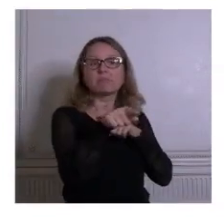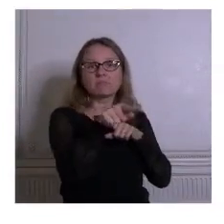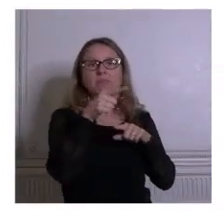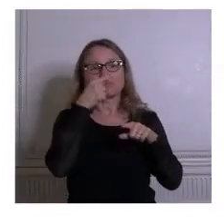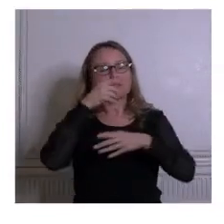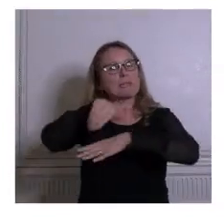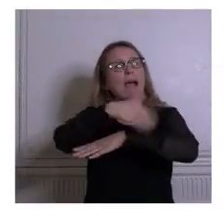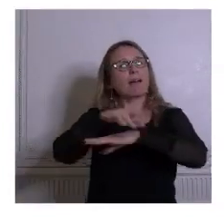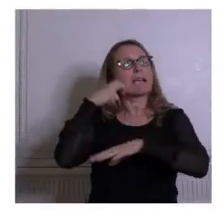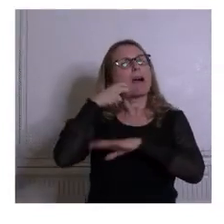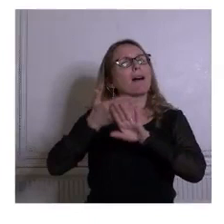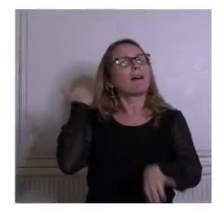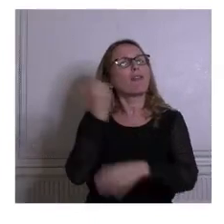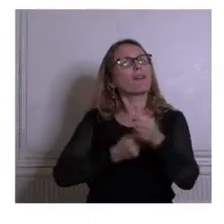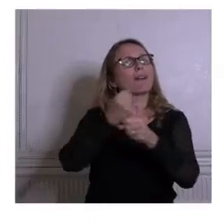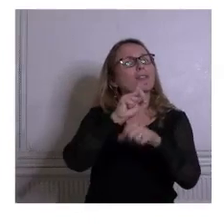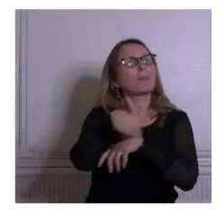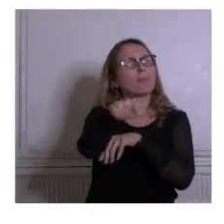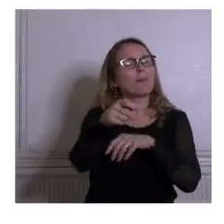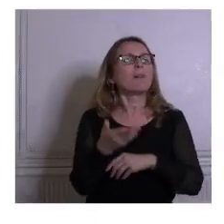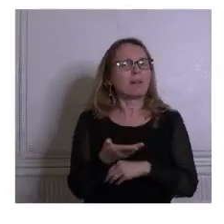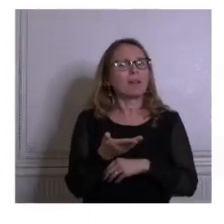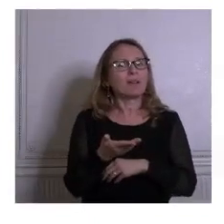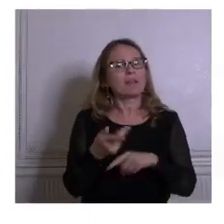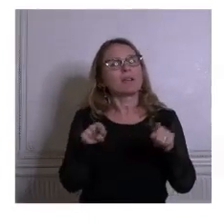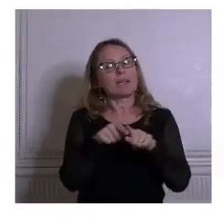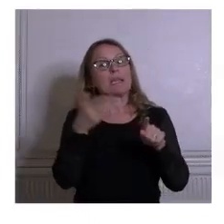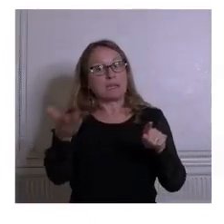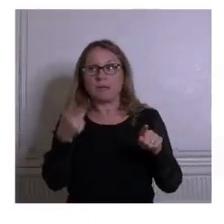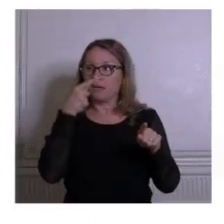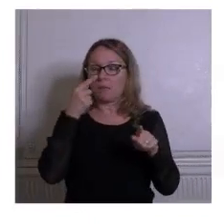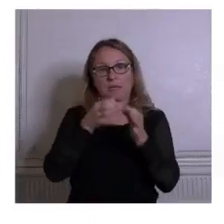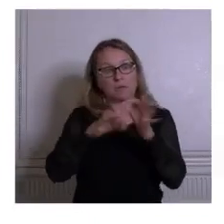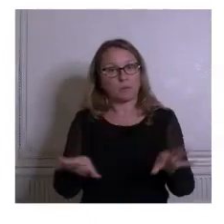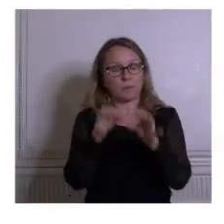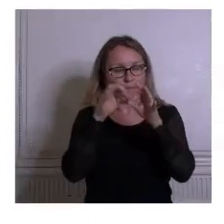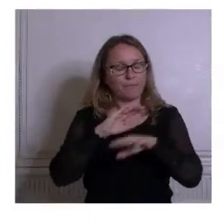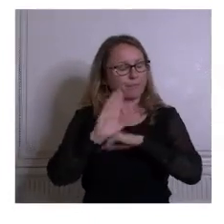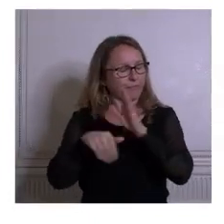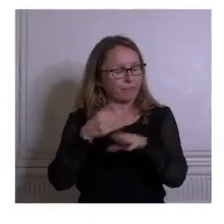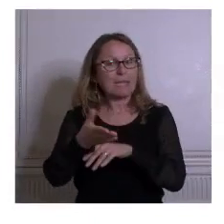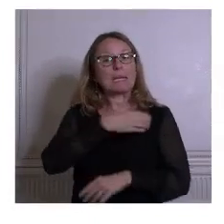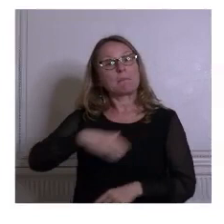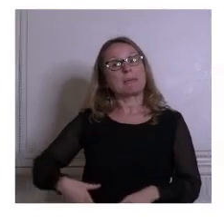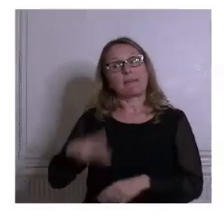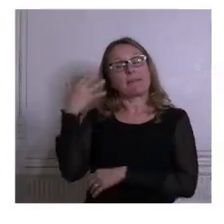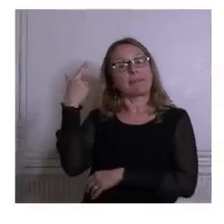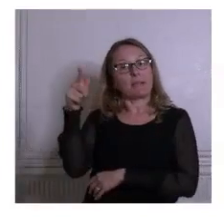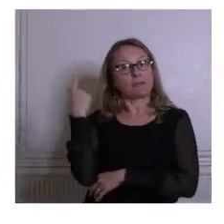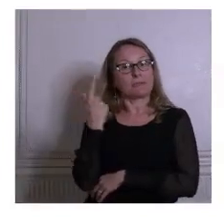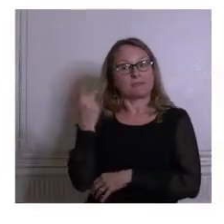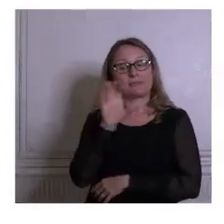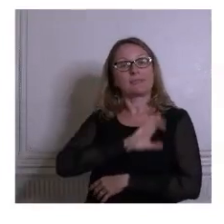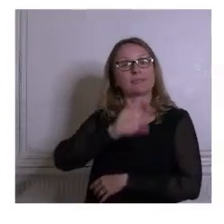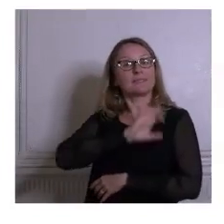l'association dont vous parlez viendra sûrement sur le registre ouvert en mairie ou par Internet, puisqu'on peut le faire par Internet, aura l'occasion de dire si